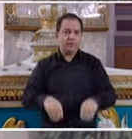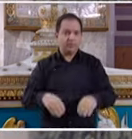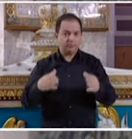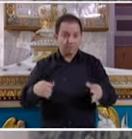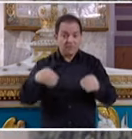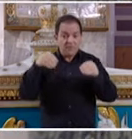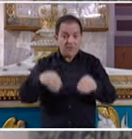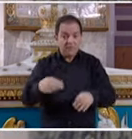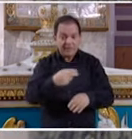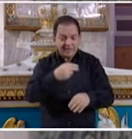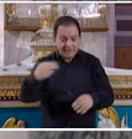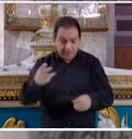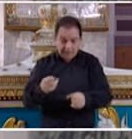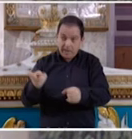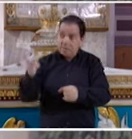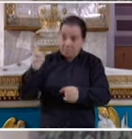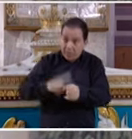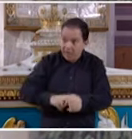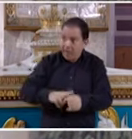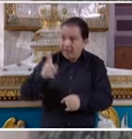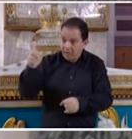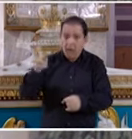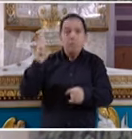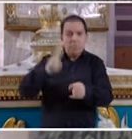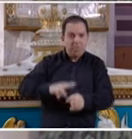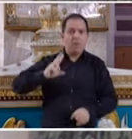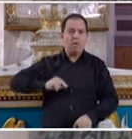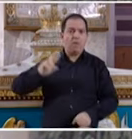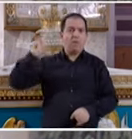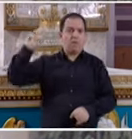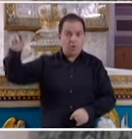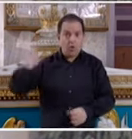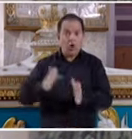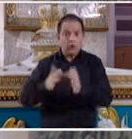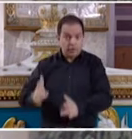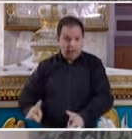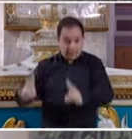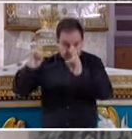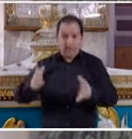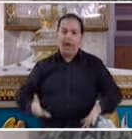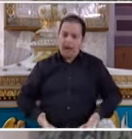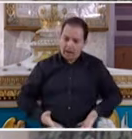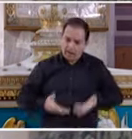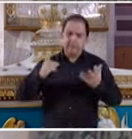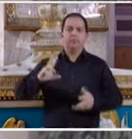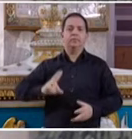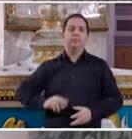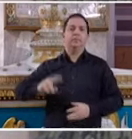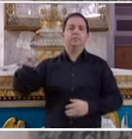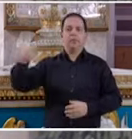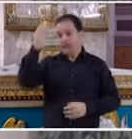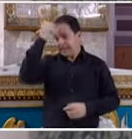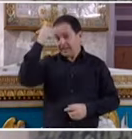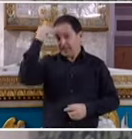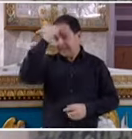τον θάνατον με τεκείνο αποθάνομεν και συναναστηθόμεν με την Ανάστασή Του. Χριόμεθα με το Άγιο